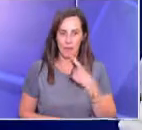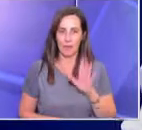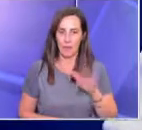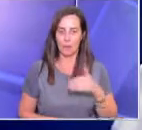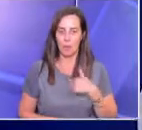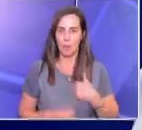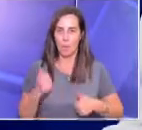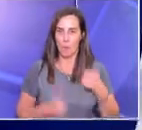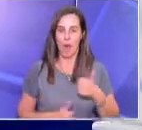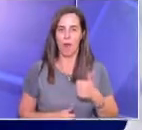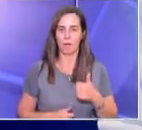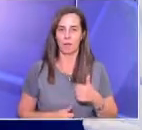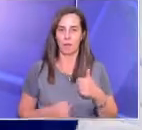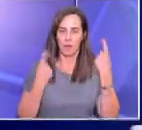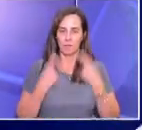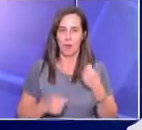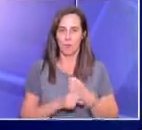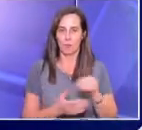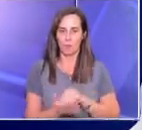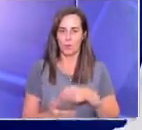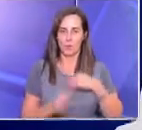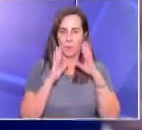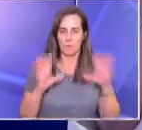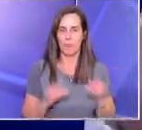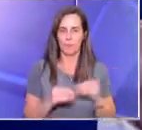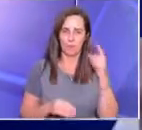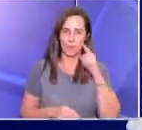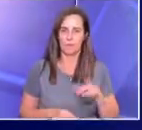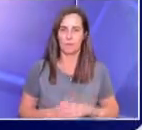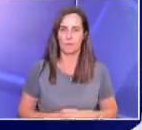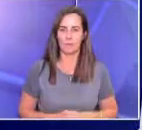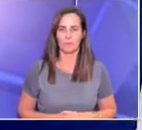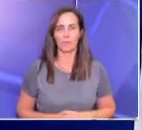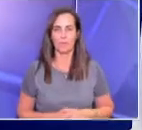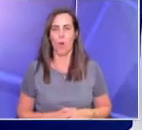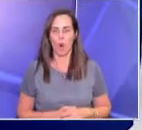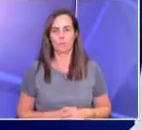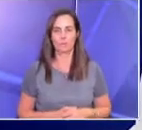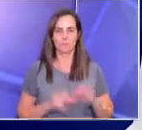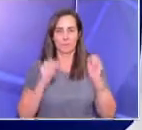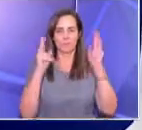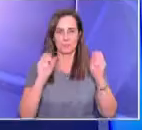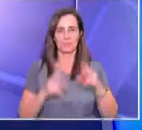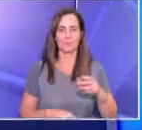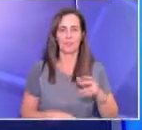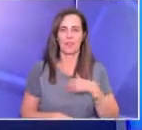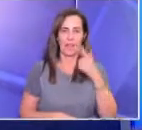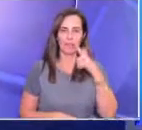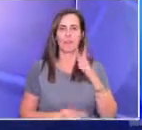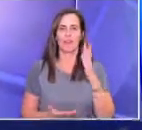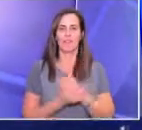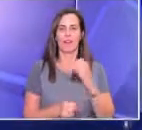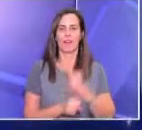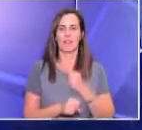גם יש לנו מועמד חרדי עובד ברשימה. אנחנו מאמינים בה ביחד, ואני חושבת שזה השני. זה נראה לי, אוקיי, אני רוצה רגע לדבר על זה. שנייה, חבר'ה, רגע. אני נראה לי שכאילו